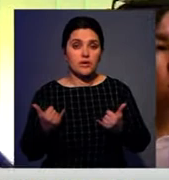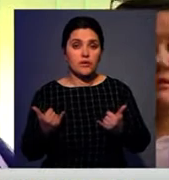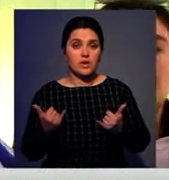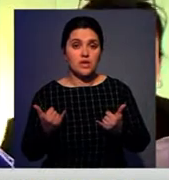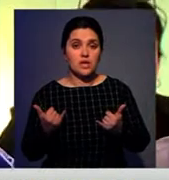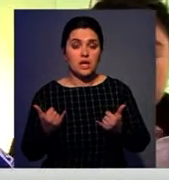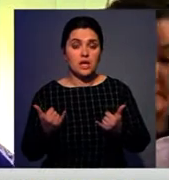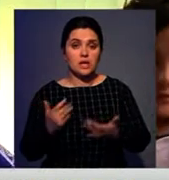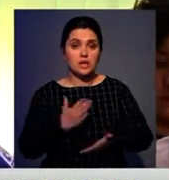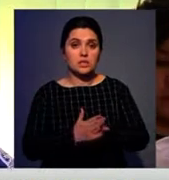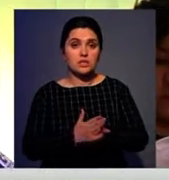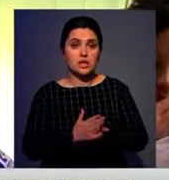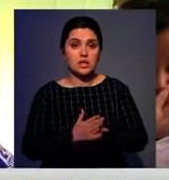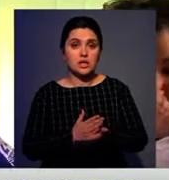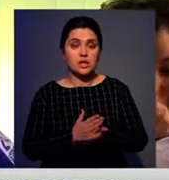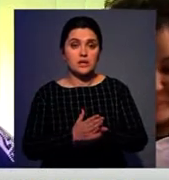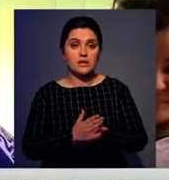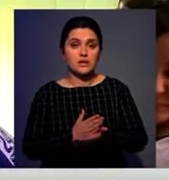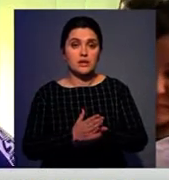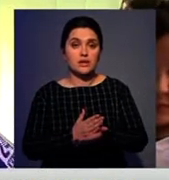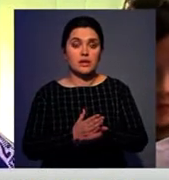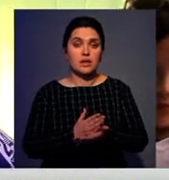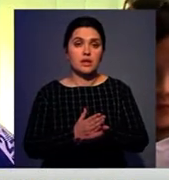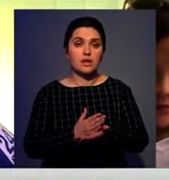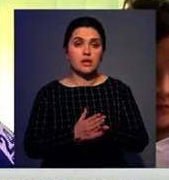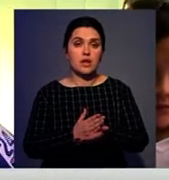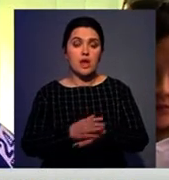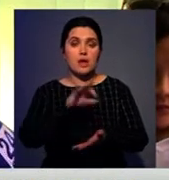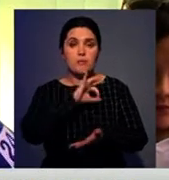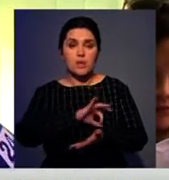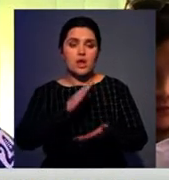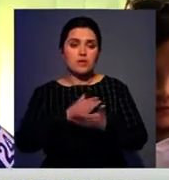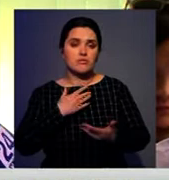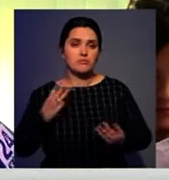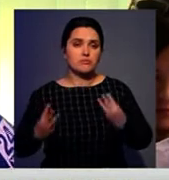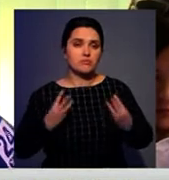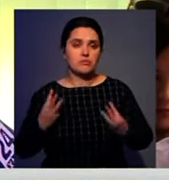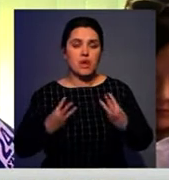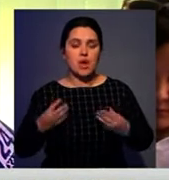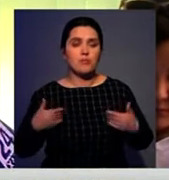по которым мы сегодня движемся. И оно даст только положительные эмоции, положительную